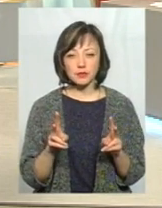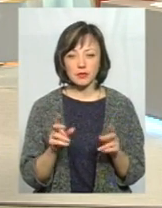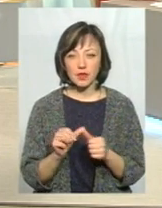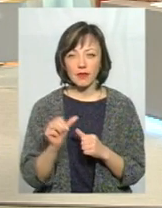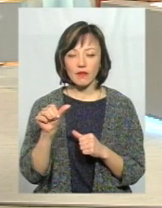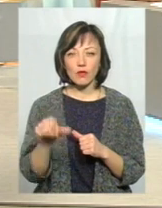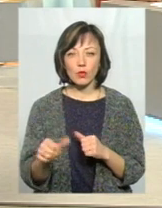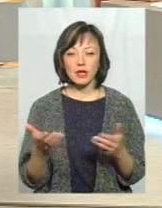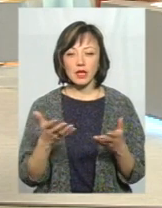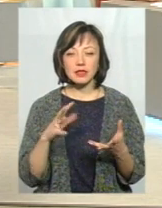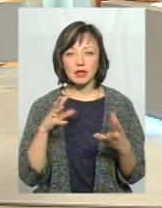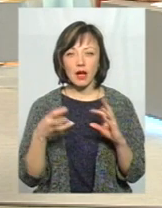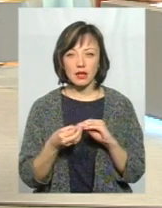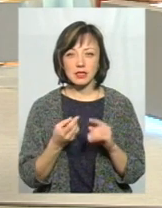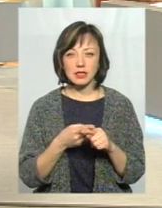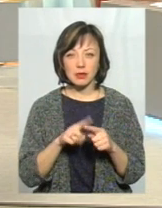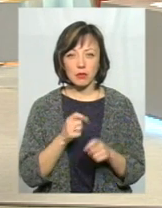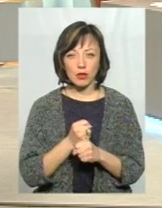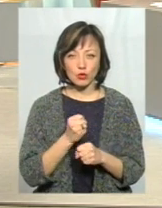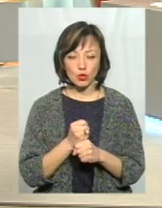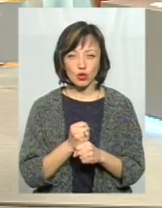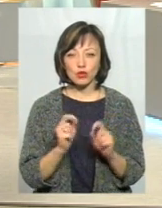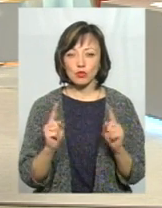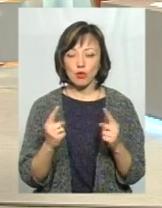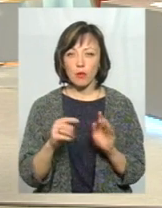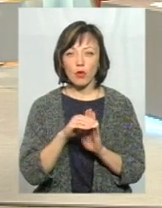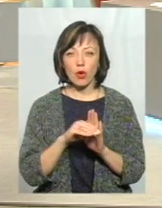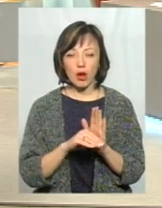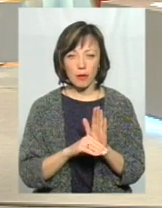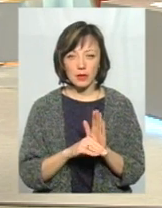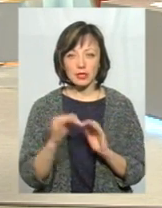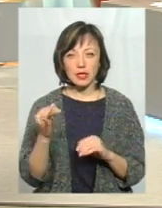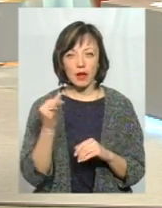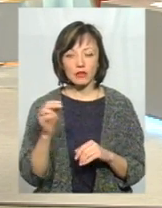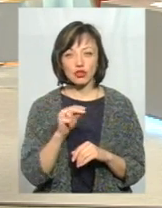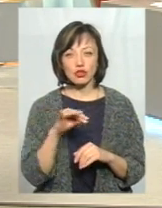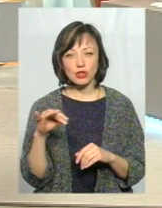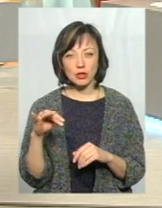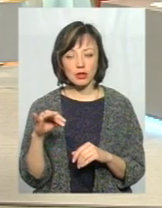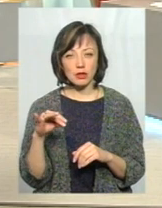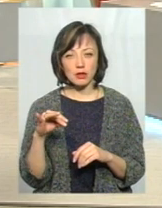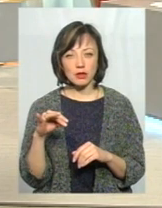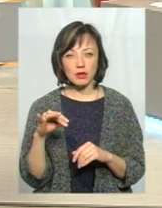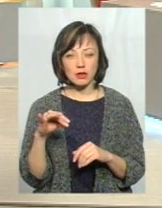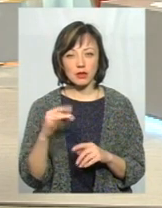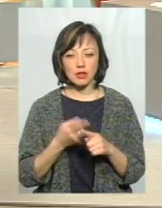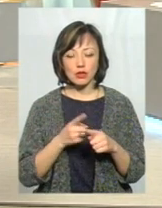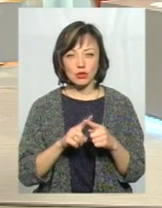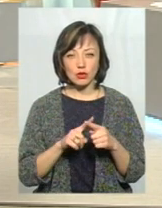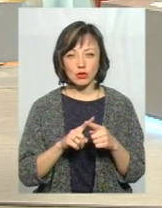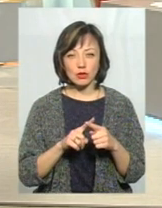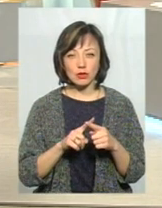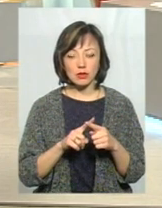виводить в якісь наслідки і от з цими працює. Чому програма цікаво, чи от